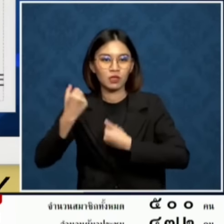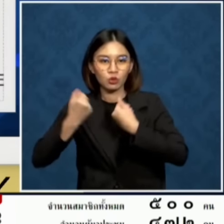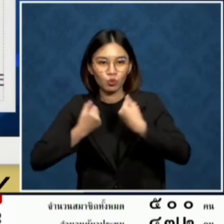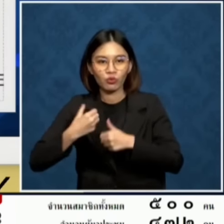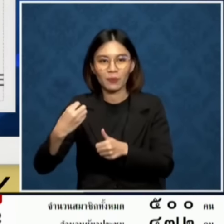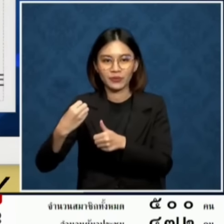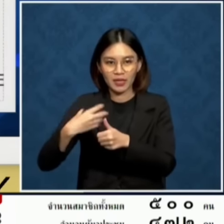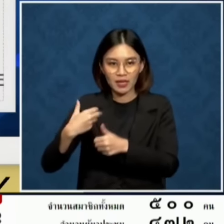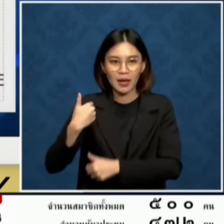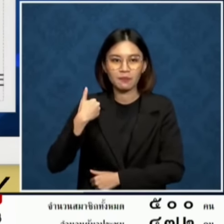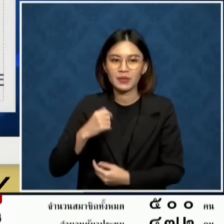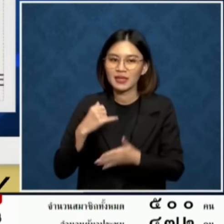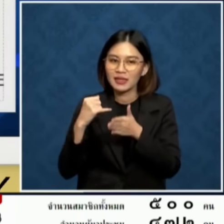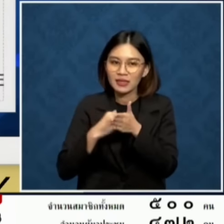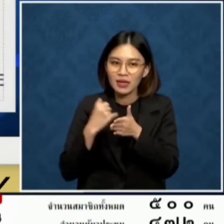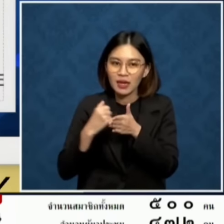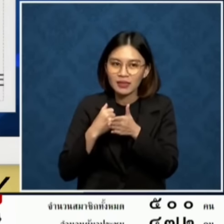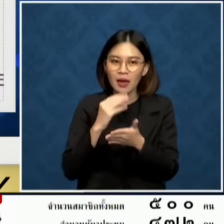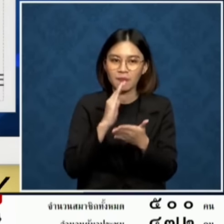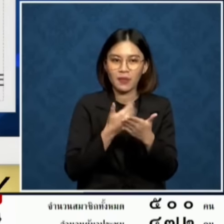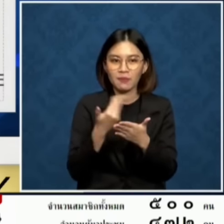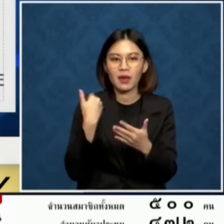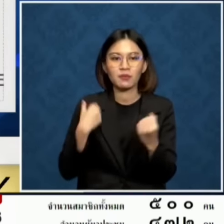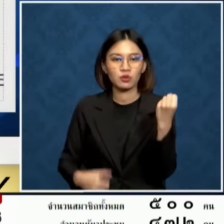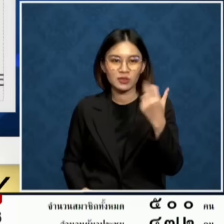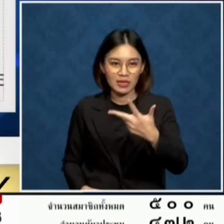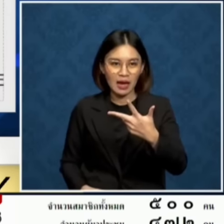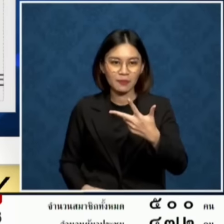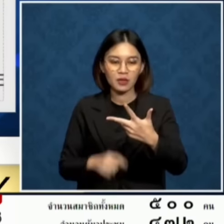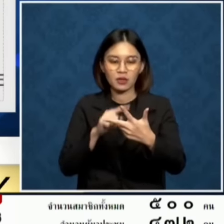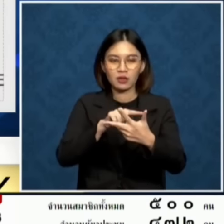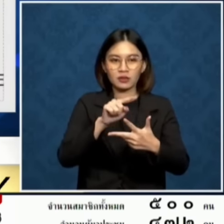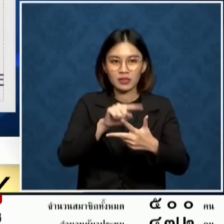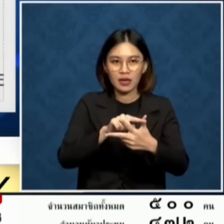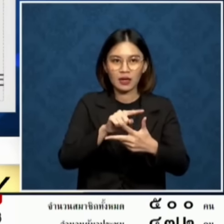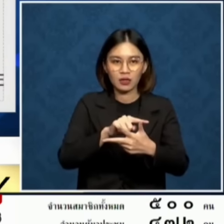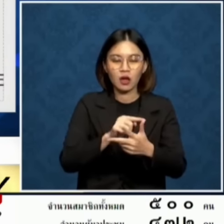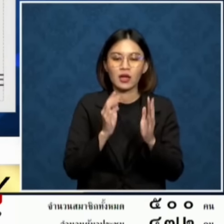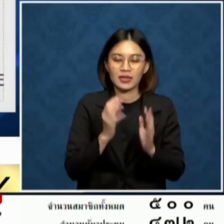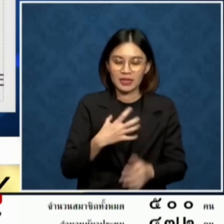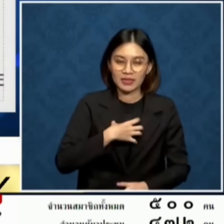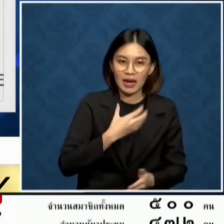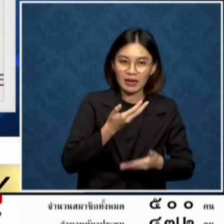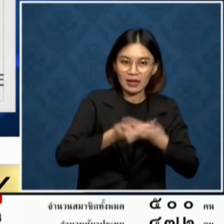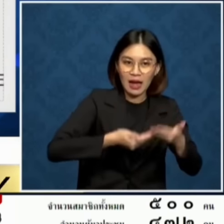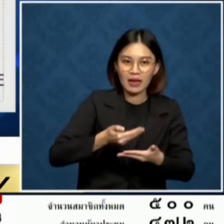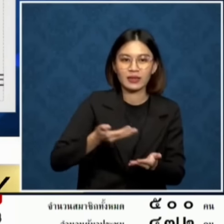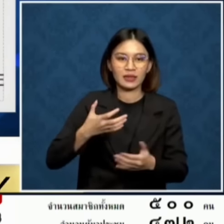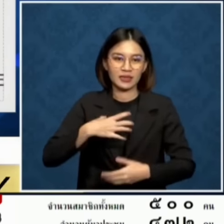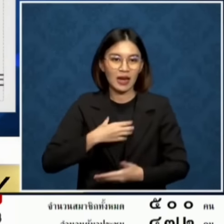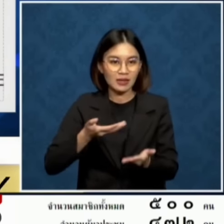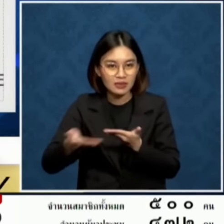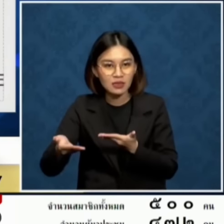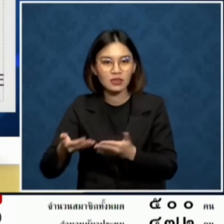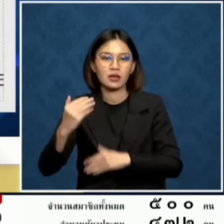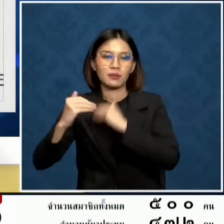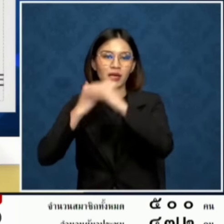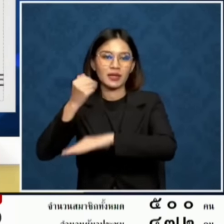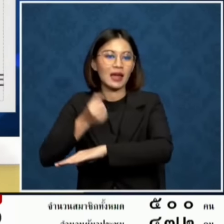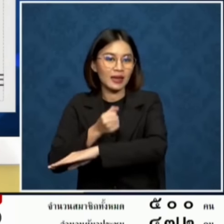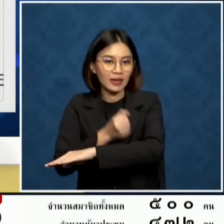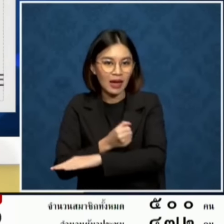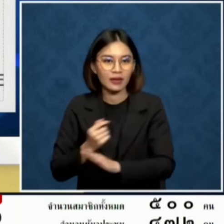คำแนะนำมานะครับแบ่งง่ายๆอาจแบ่งเป็น3กล่องคือกล่องอุปสงค์กล่องอุปทานและกล่องพัฒนาทักษะแรงงานเอาตัวอย่าง